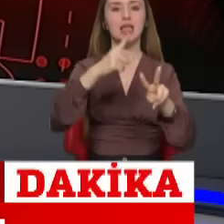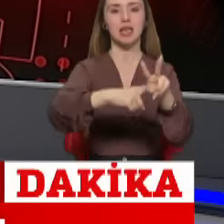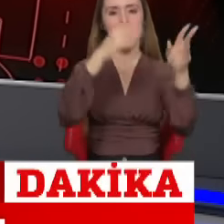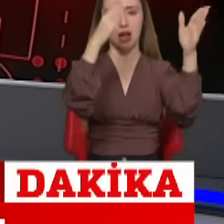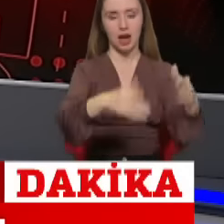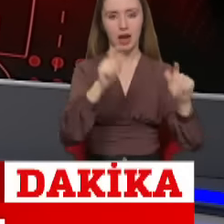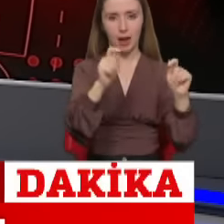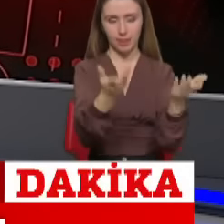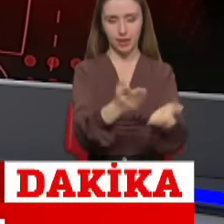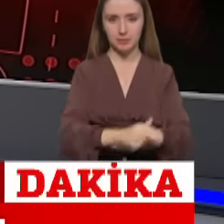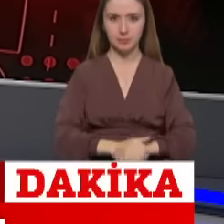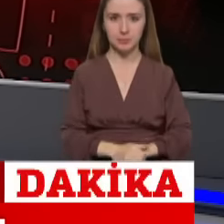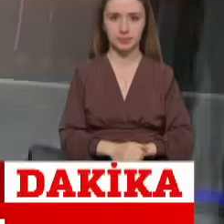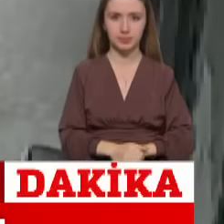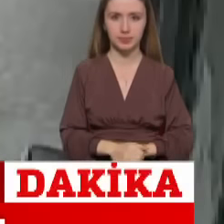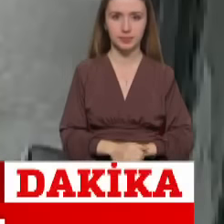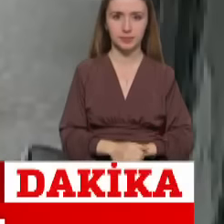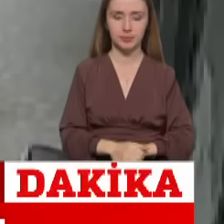Yerlikaya'dan geldi.